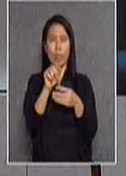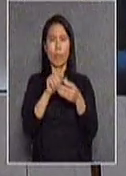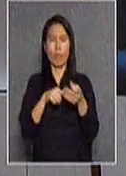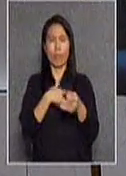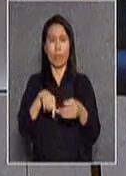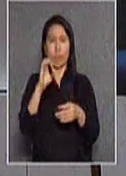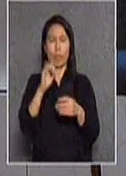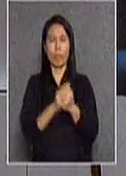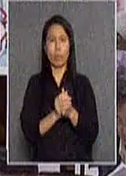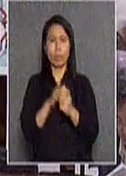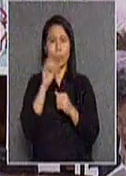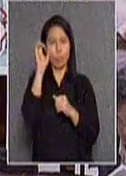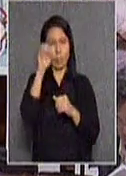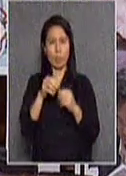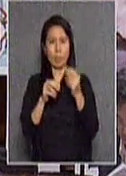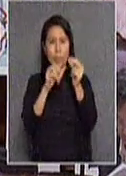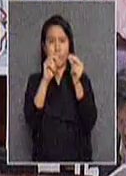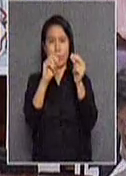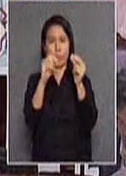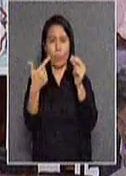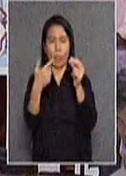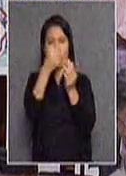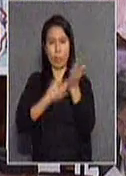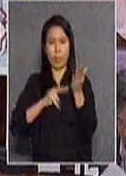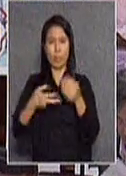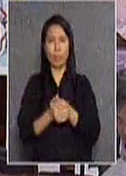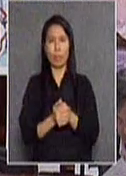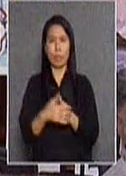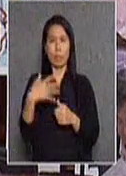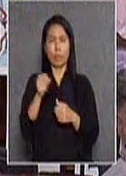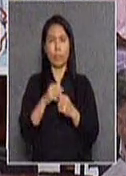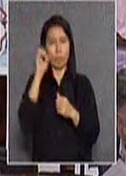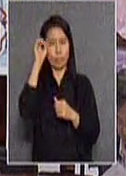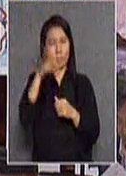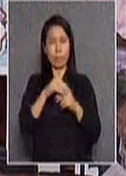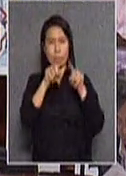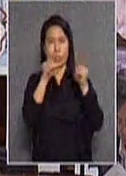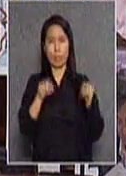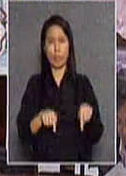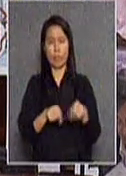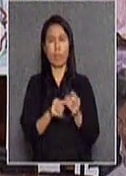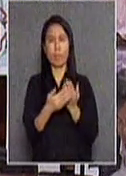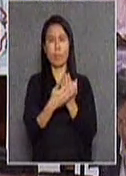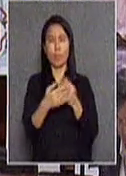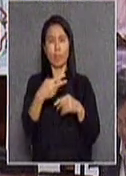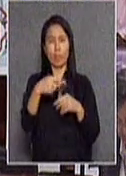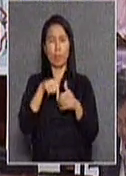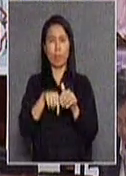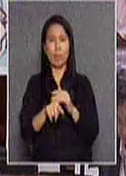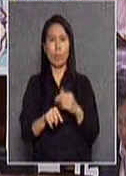員，請你動議第708項修正案。 主席，我動議通過會議講稿附錄以上的